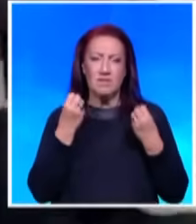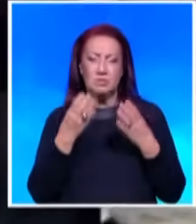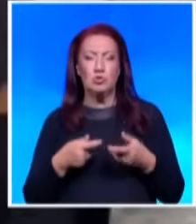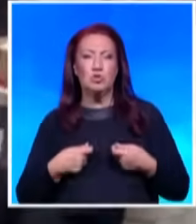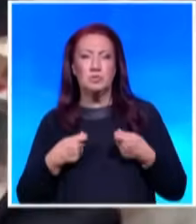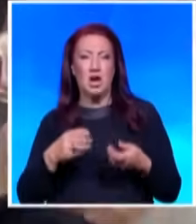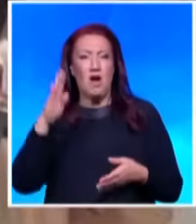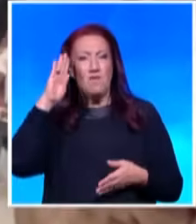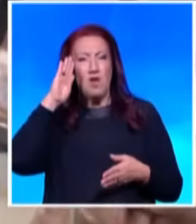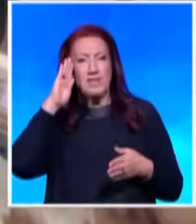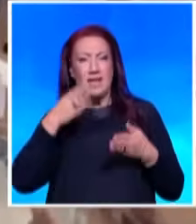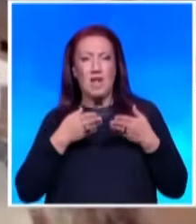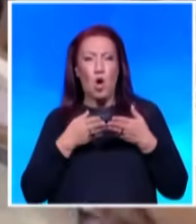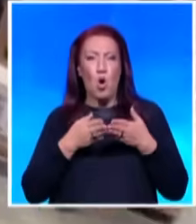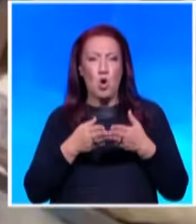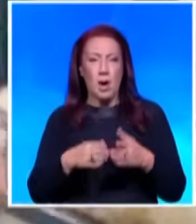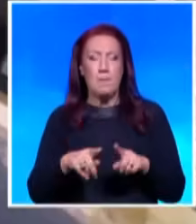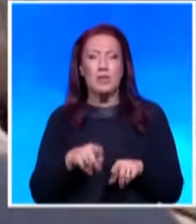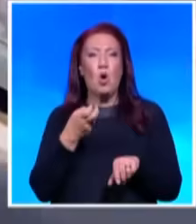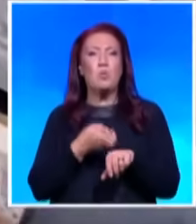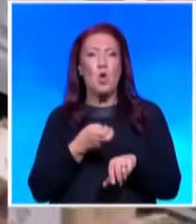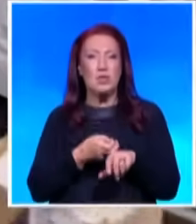Газа за лечение на ранените.